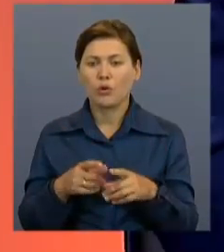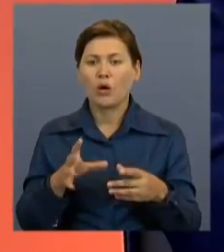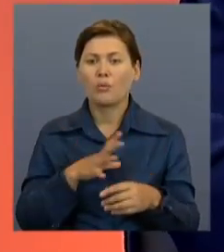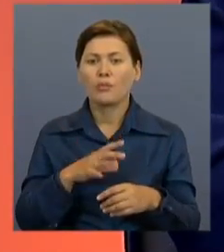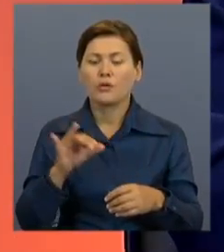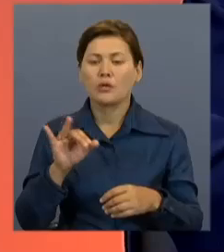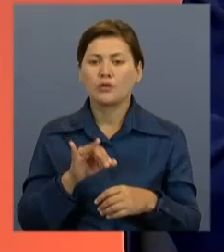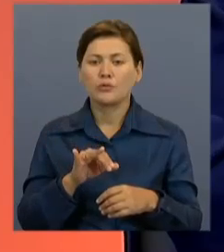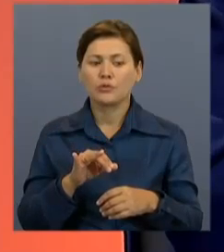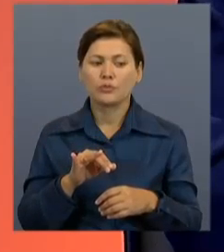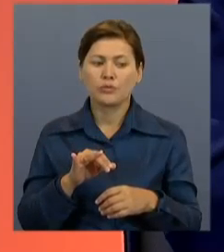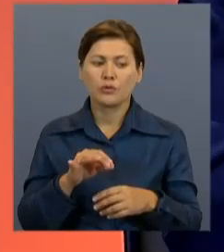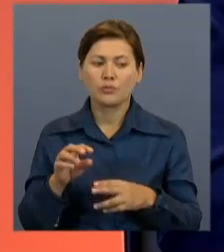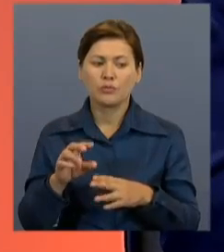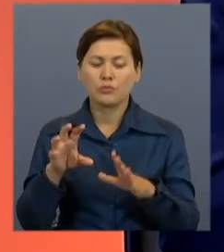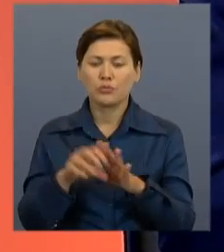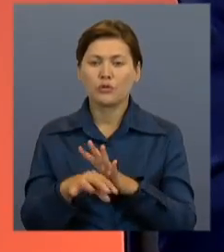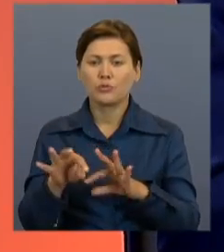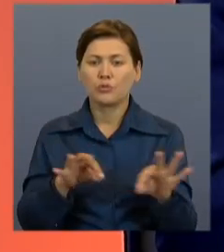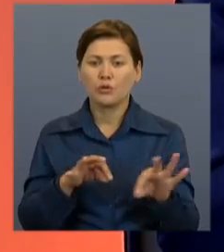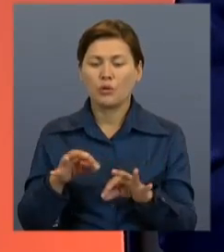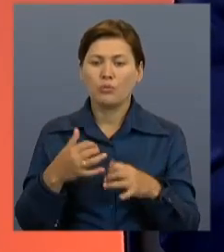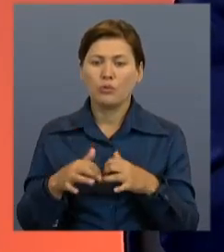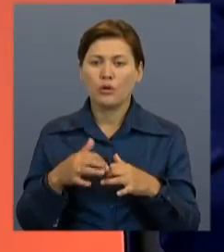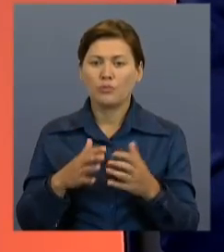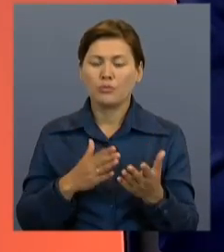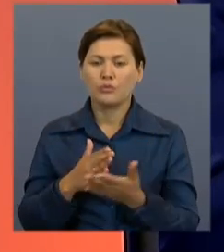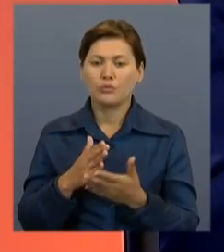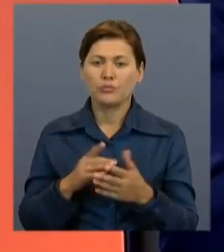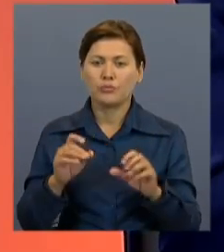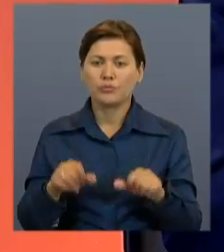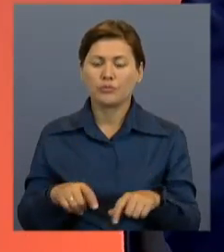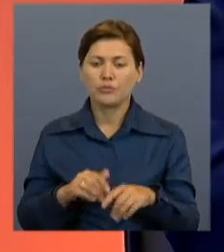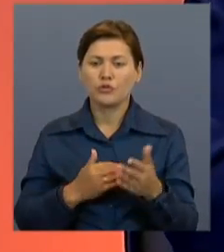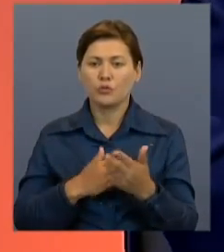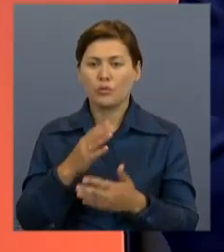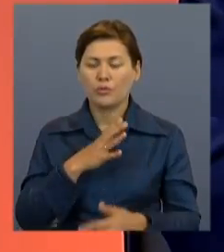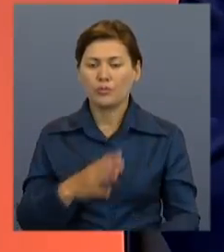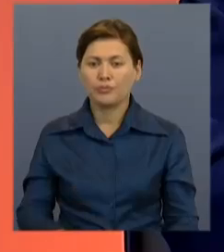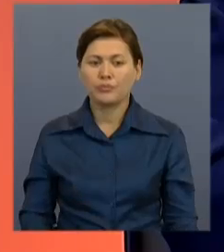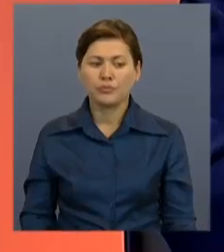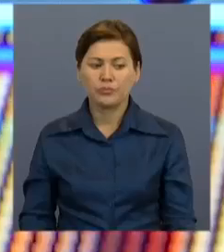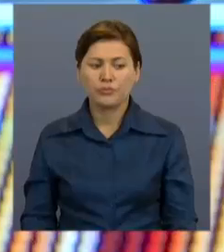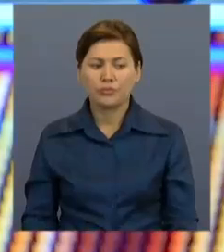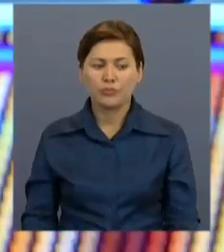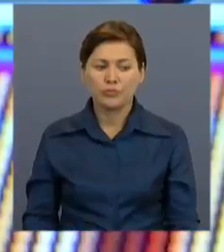осы енгізілетін жүйенің аясындағы қызмет жасау мүмкіндіктері жоғарылай түседі. Ал өтпегендері